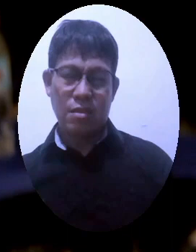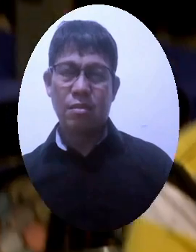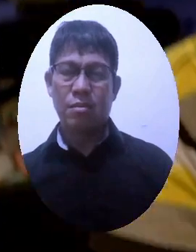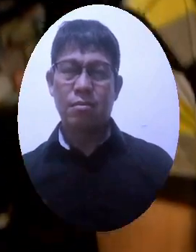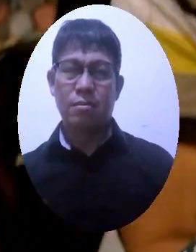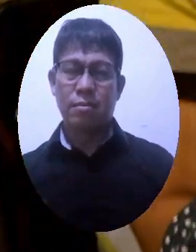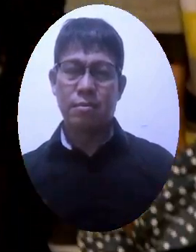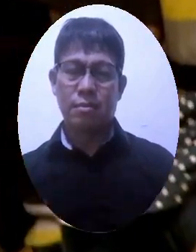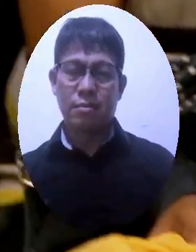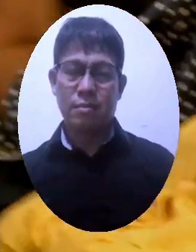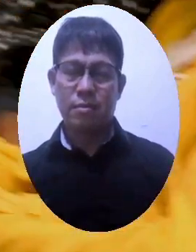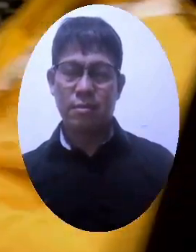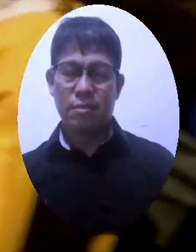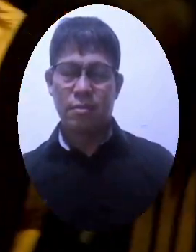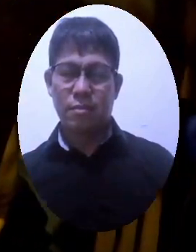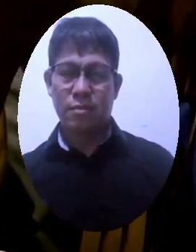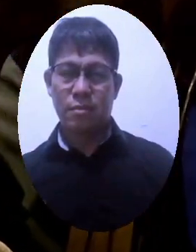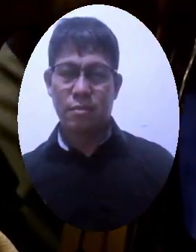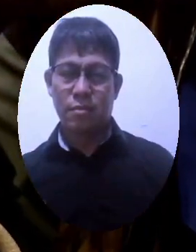batang K. Hi!